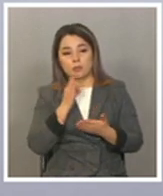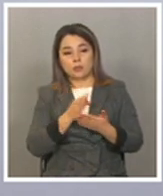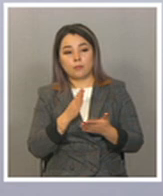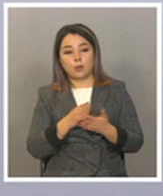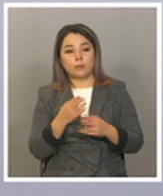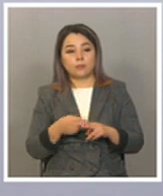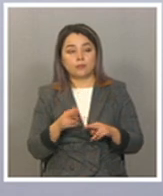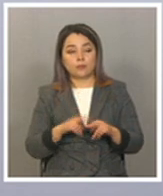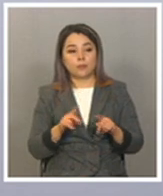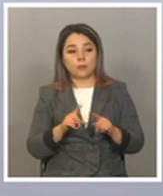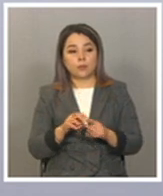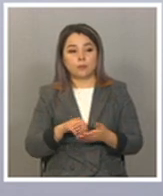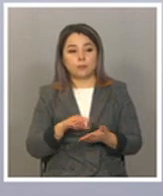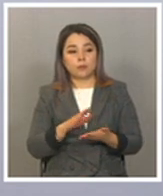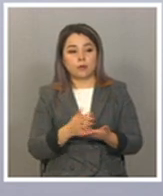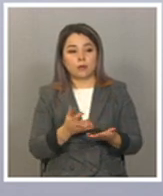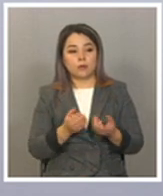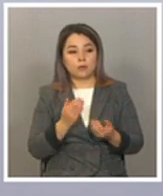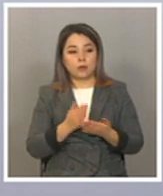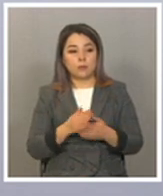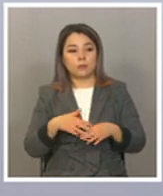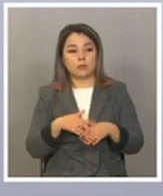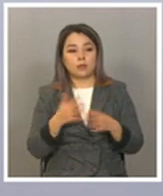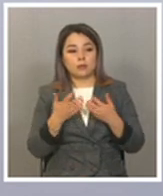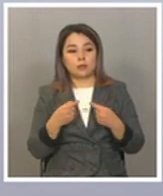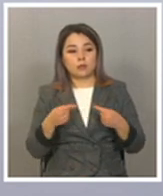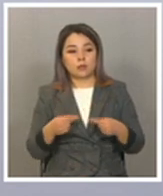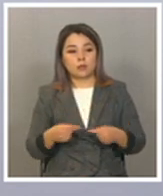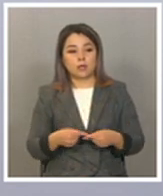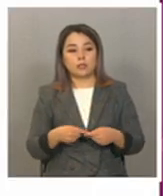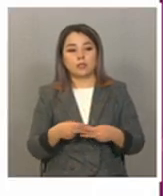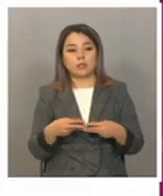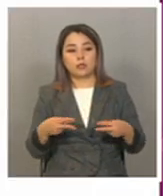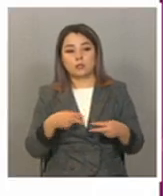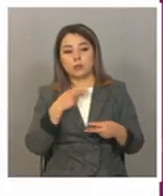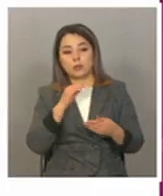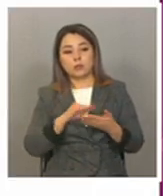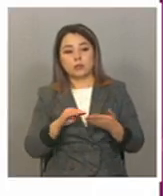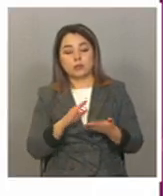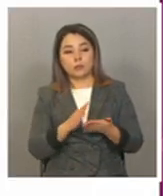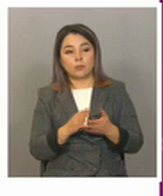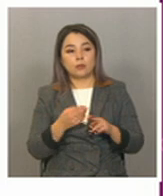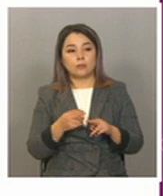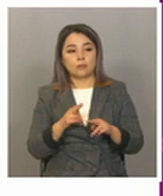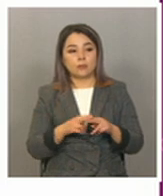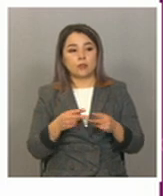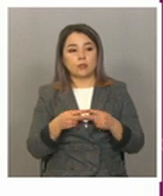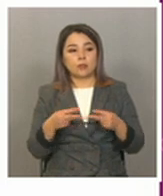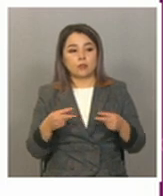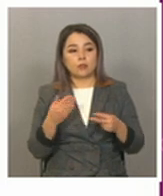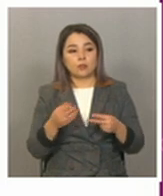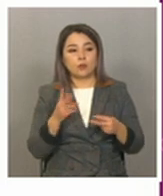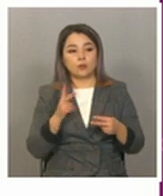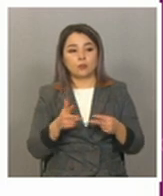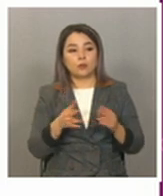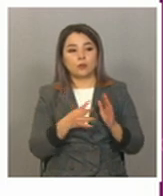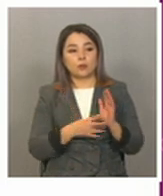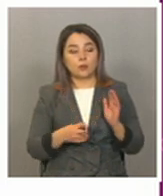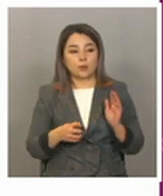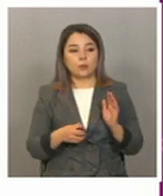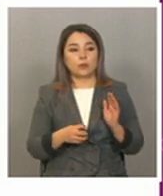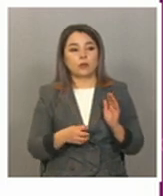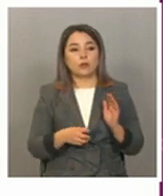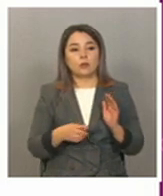Осы белгілеулерді алып, есеп шартына сәйкес теңдеу құрайық. Теңдеуіміз 3900 бөлінген